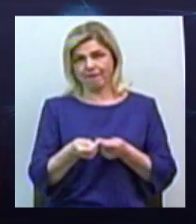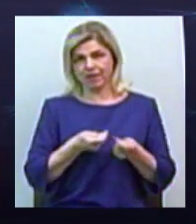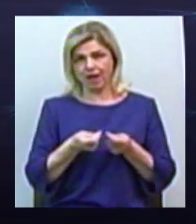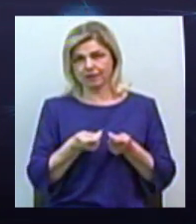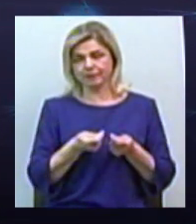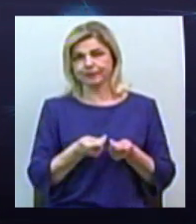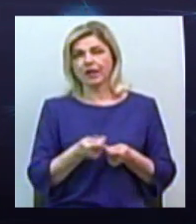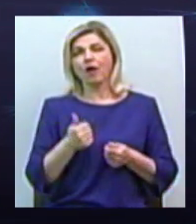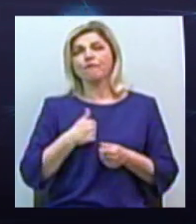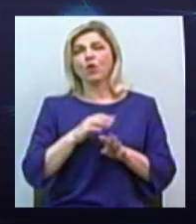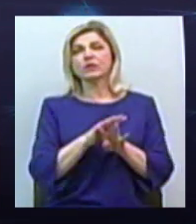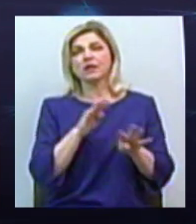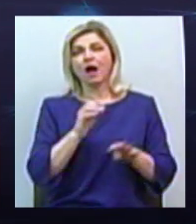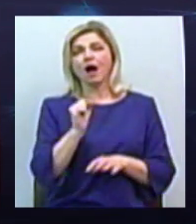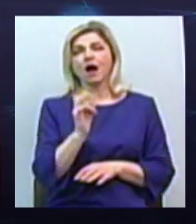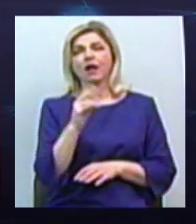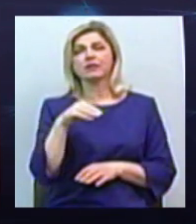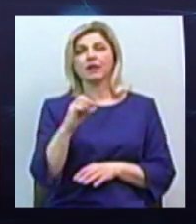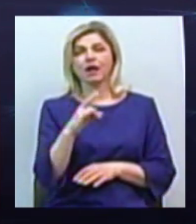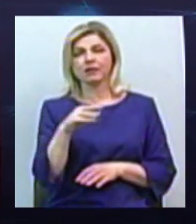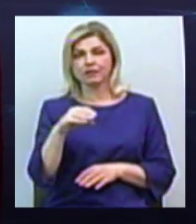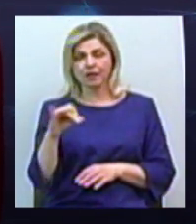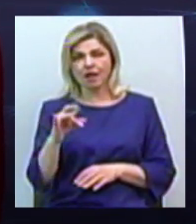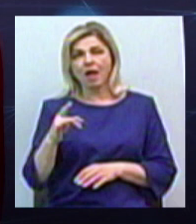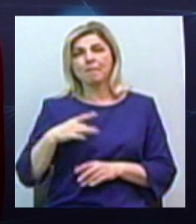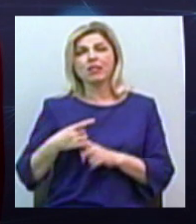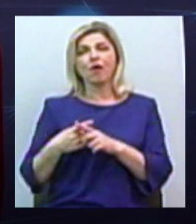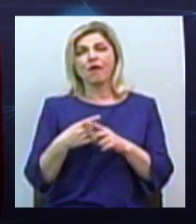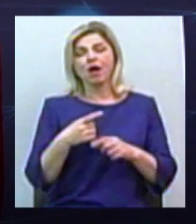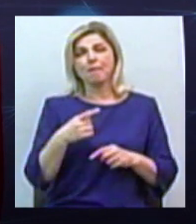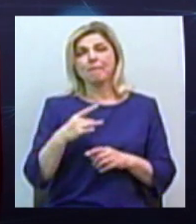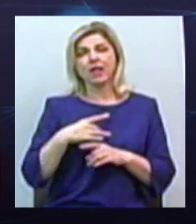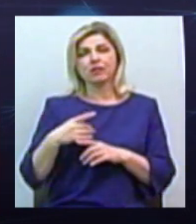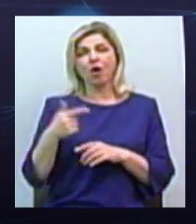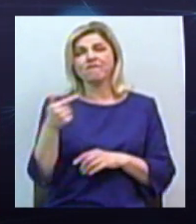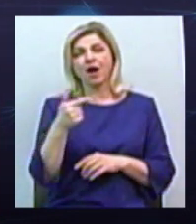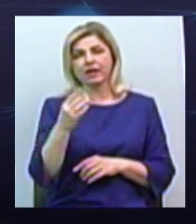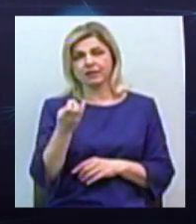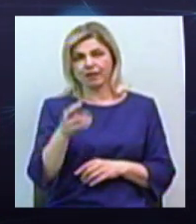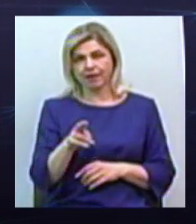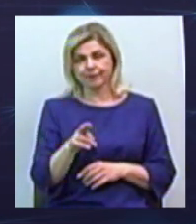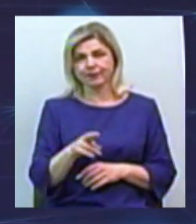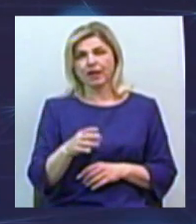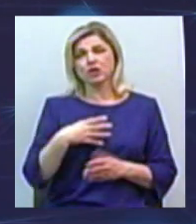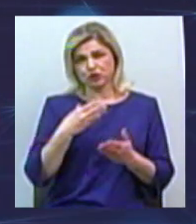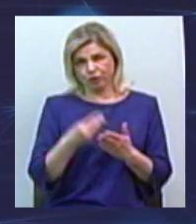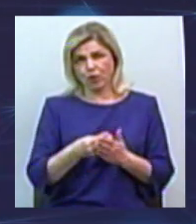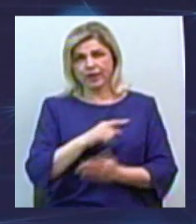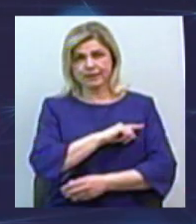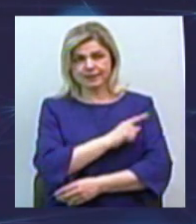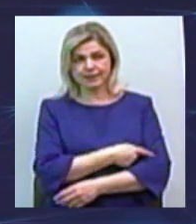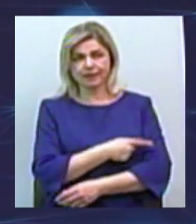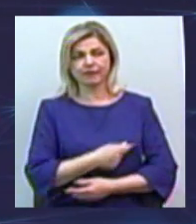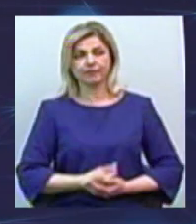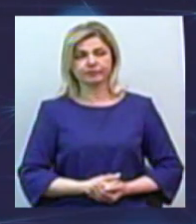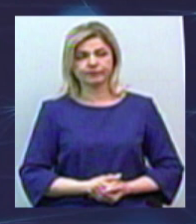Відповідно, війська Антанти, білогвардійці, відповідно, свої сили, так